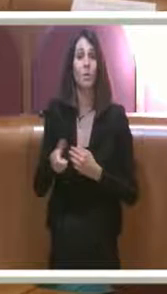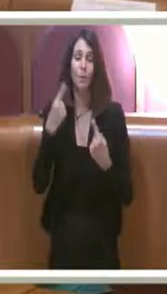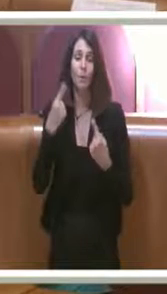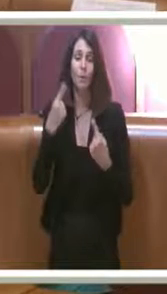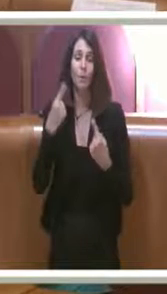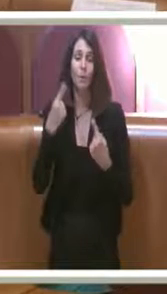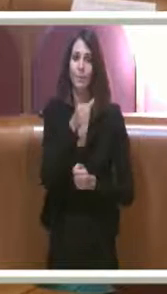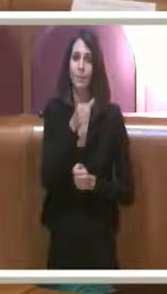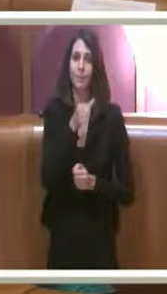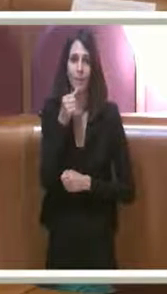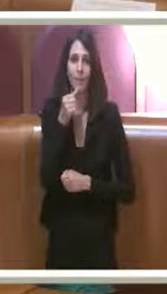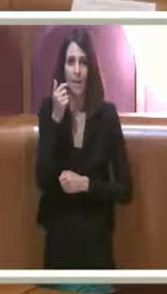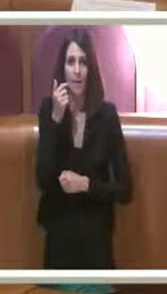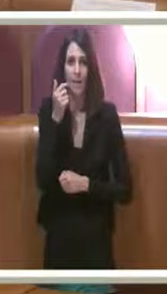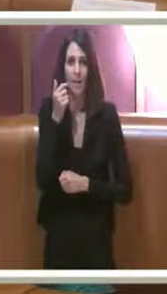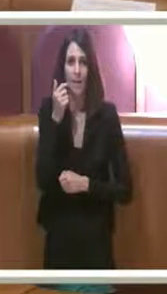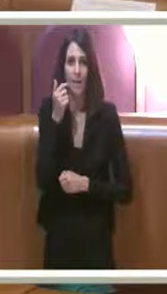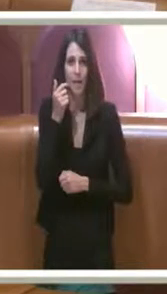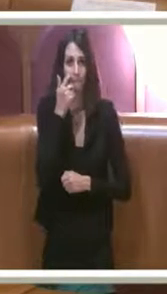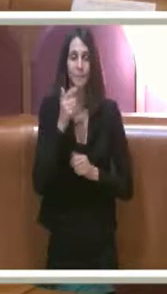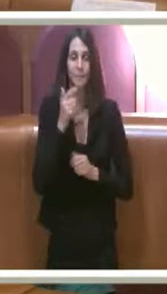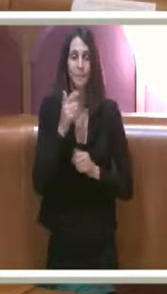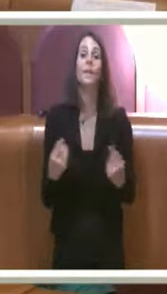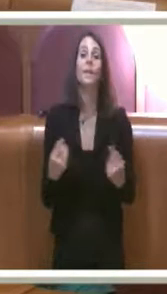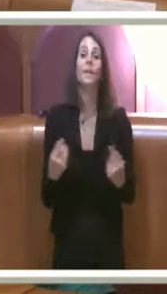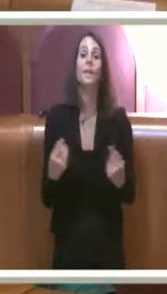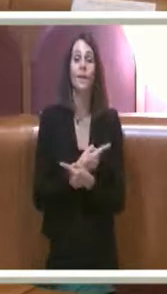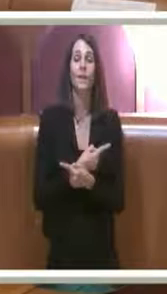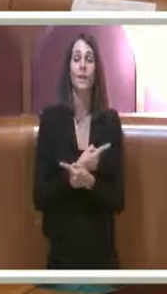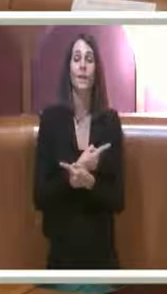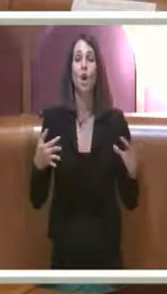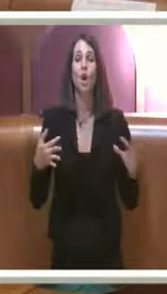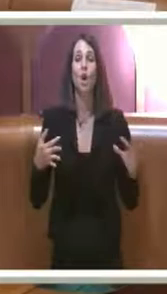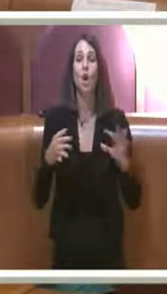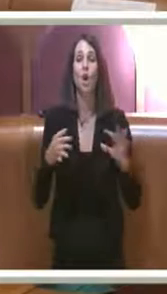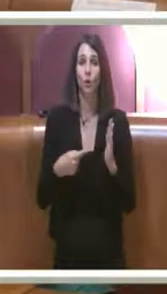In merito, collega, al suo ordine del giorno,